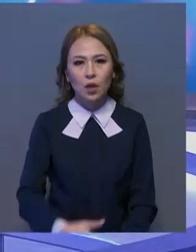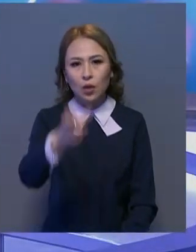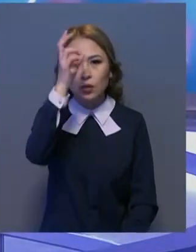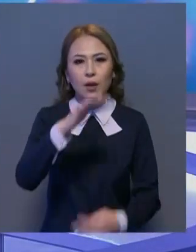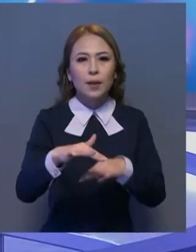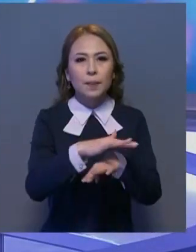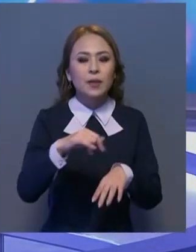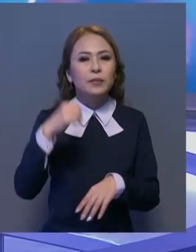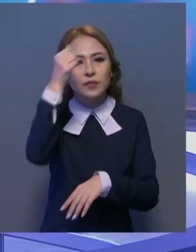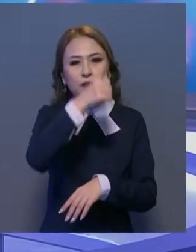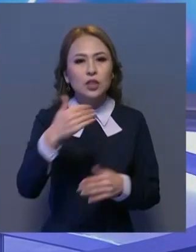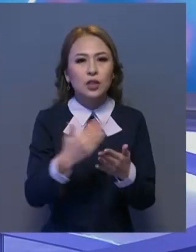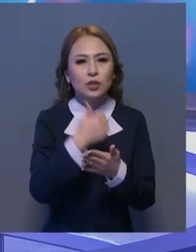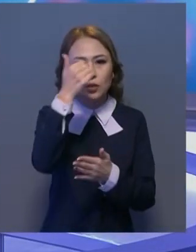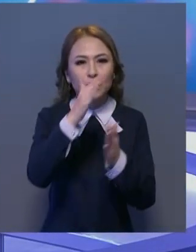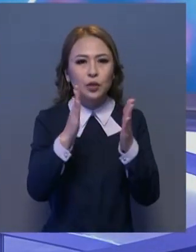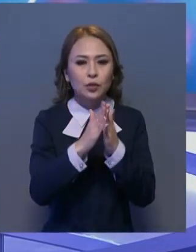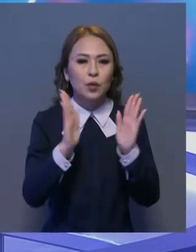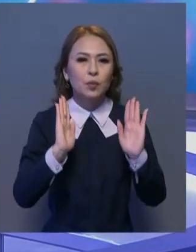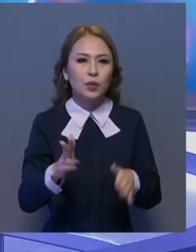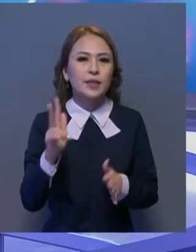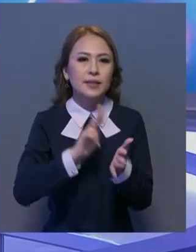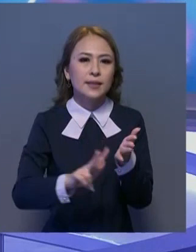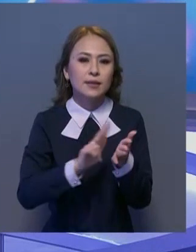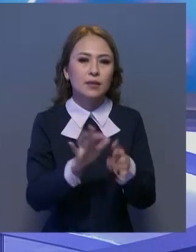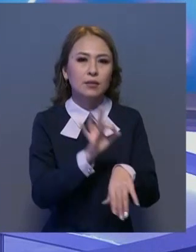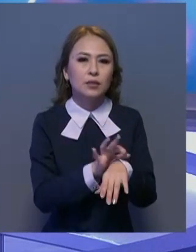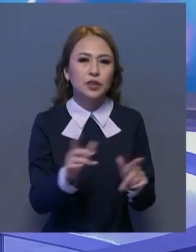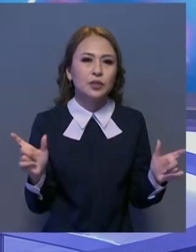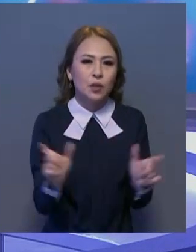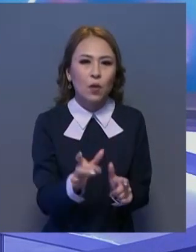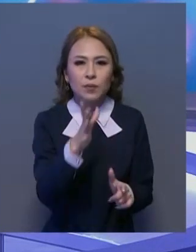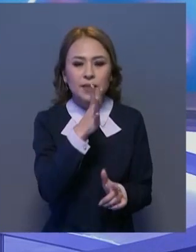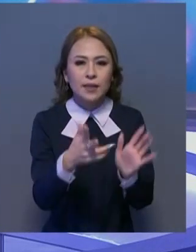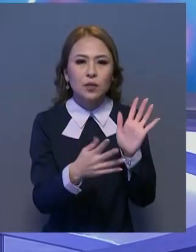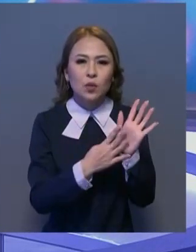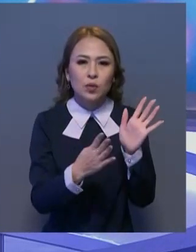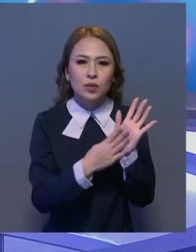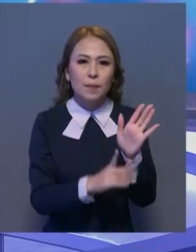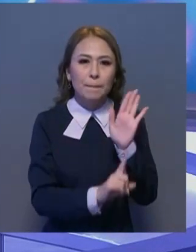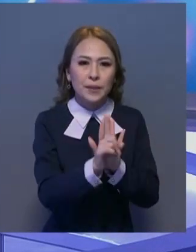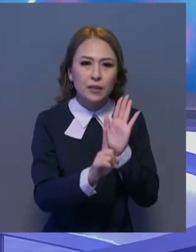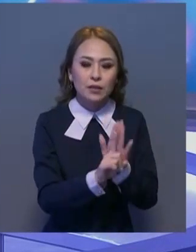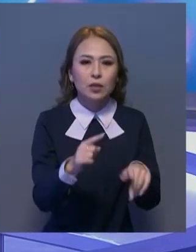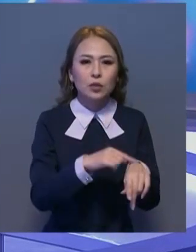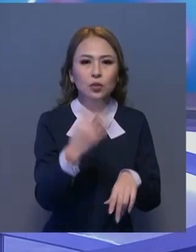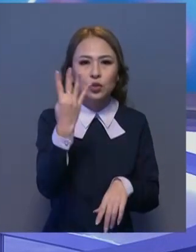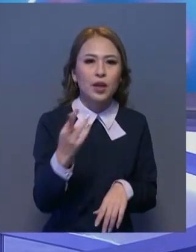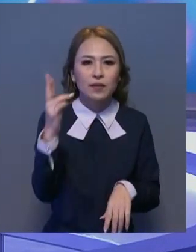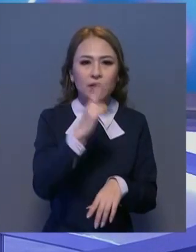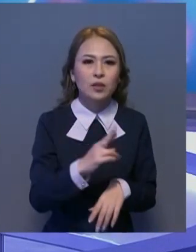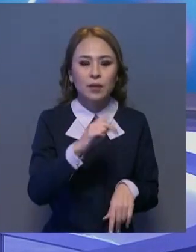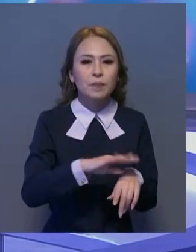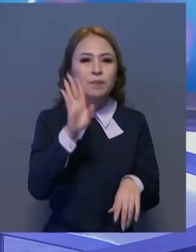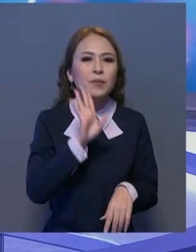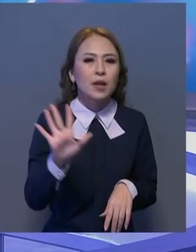Түркия халқы биыл жаңа жылды үйлерінде атап өтеді. 80 сағаттық локдаун жергілікті уақытпен сағат 21:00-де басталып, 4-ші қаңтар